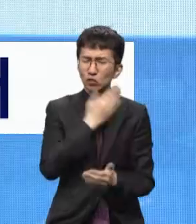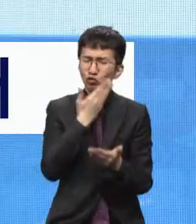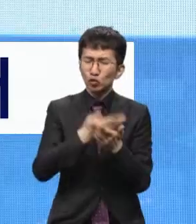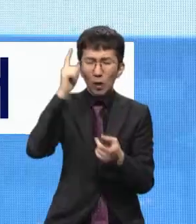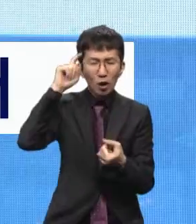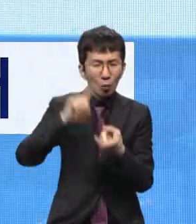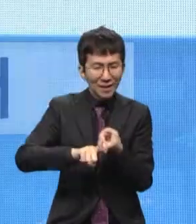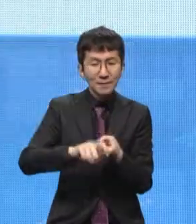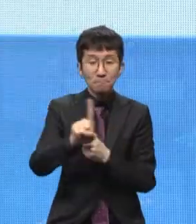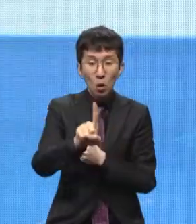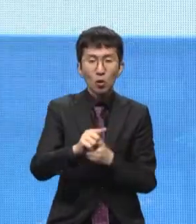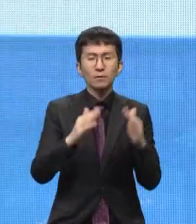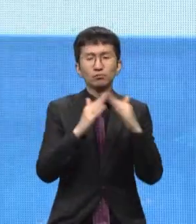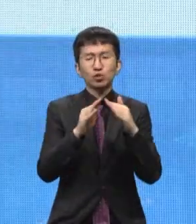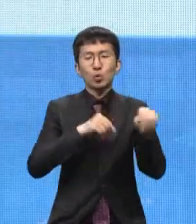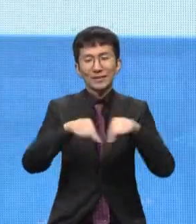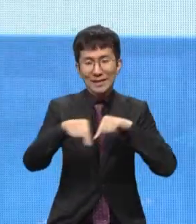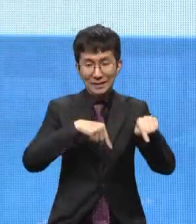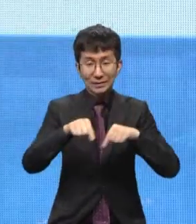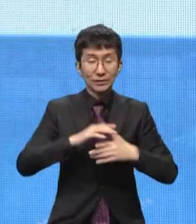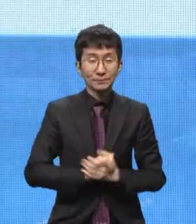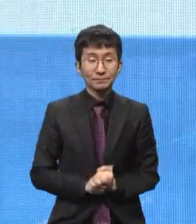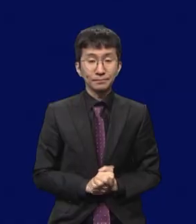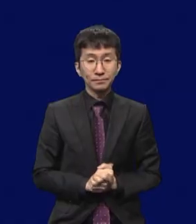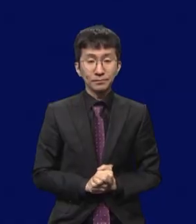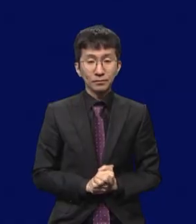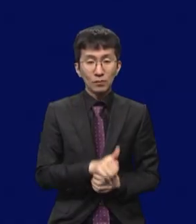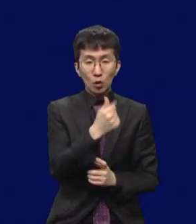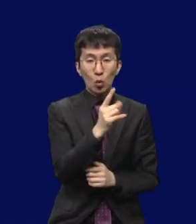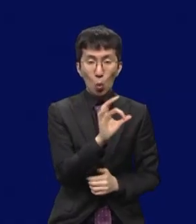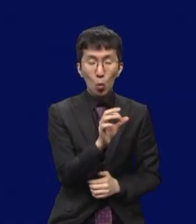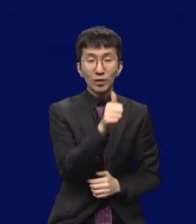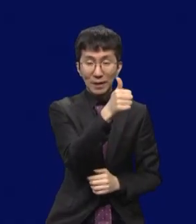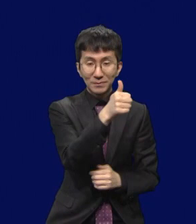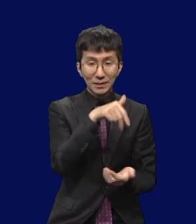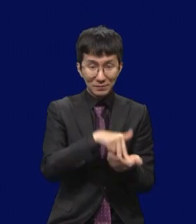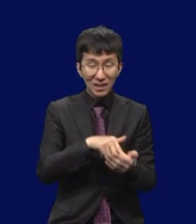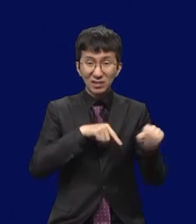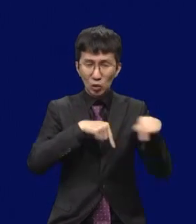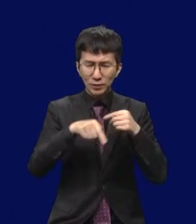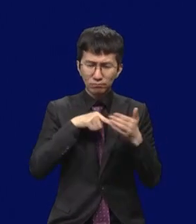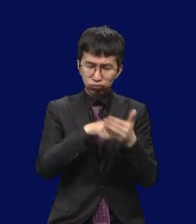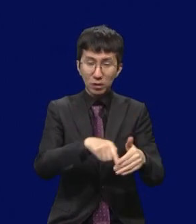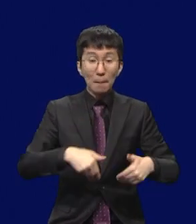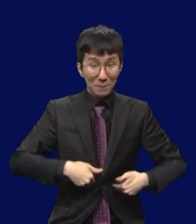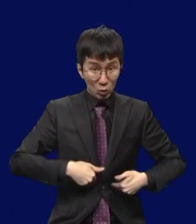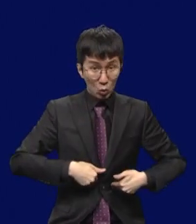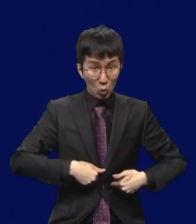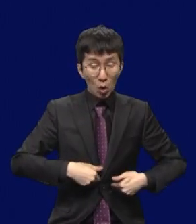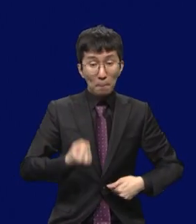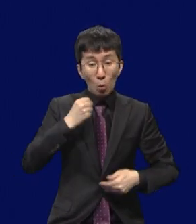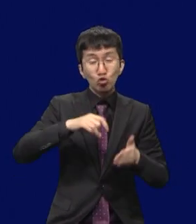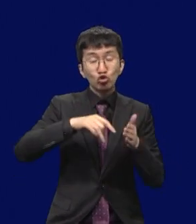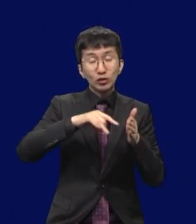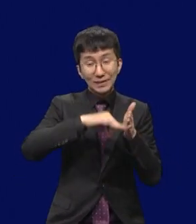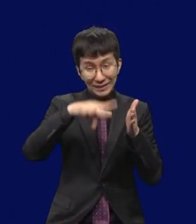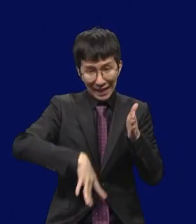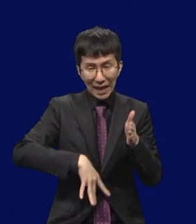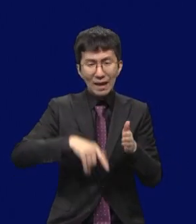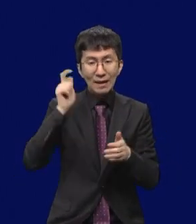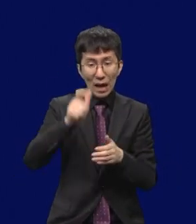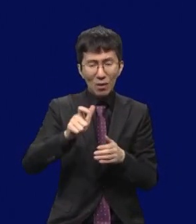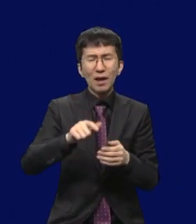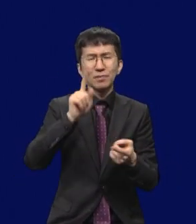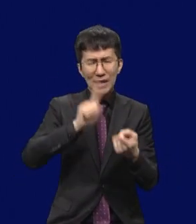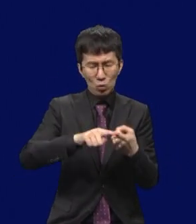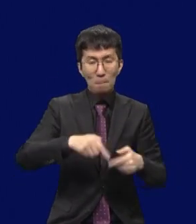대책이 없습니다 이건 0 0표 후보는 정책의 핵심은 일관성 이라며 보유세 강화 같은 현정부의 기조를 유지